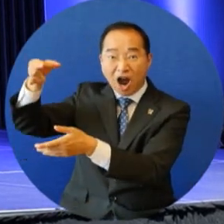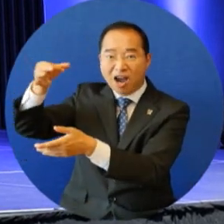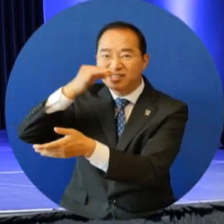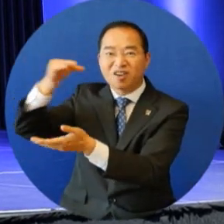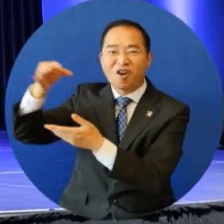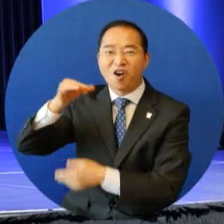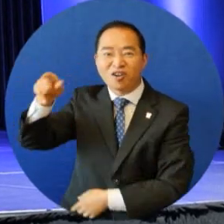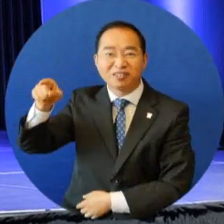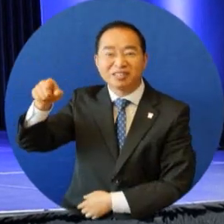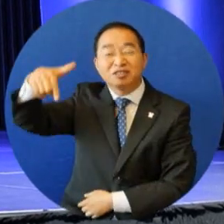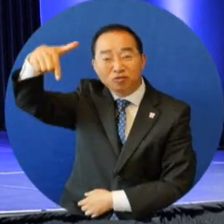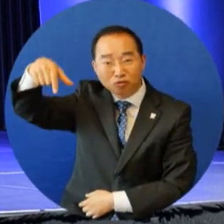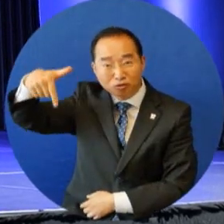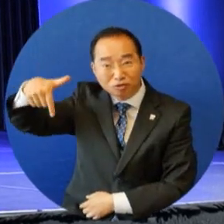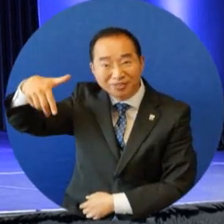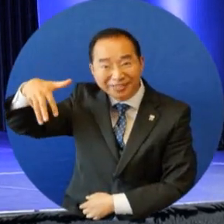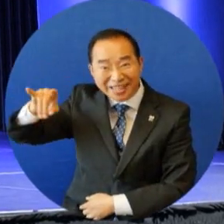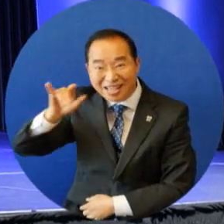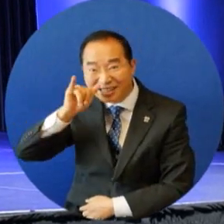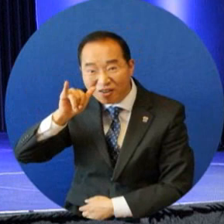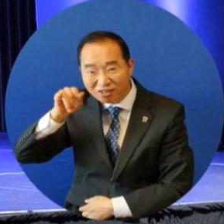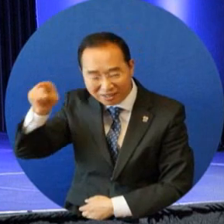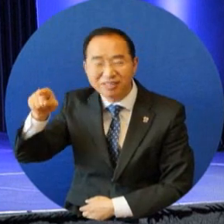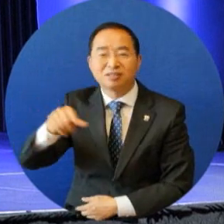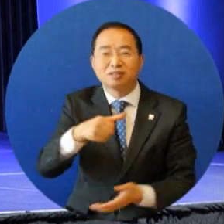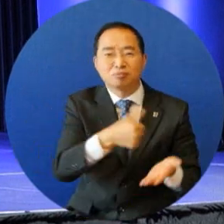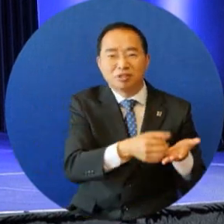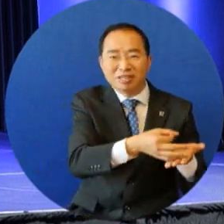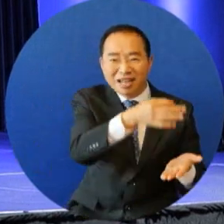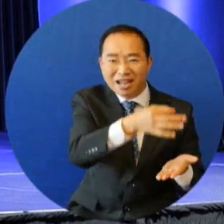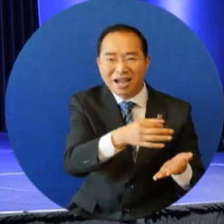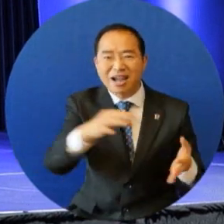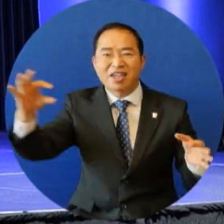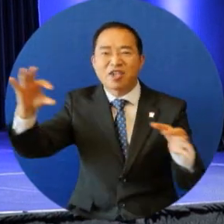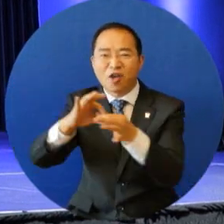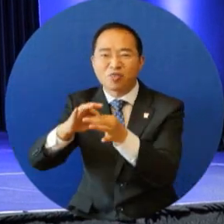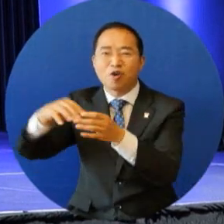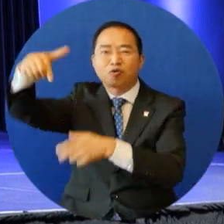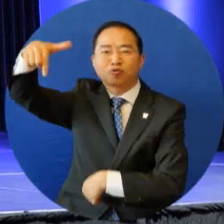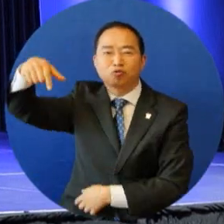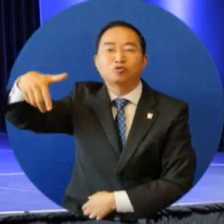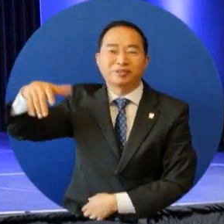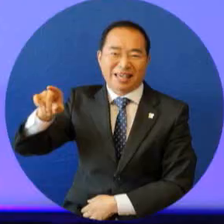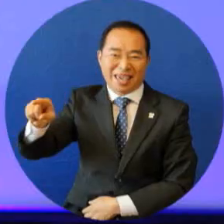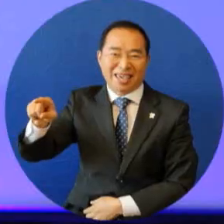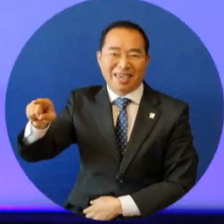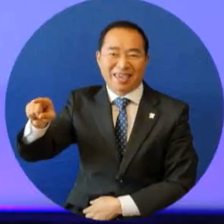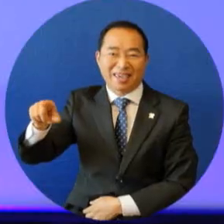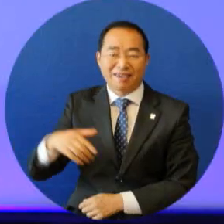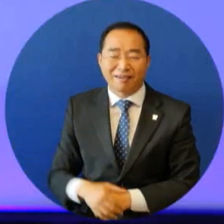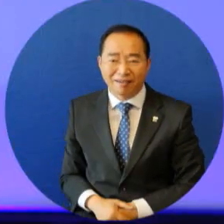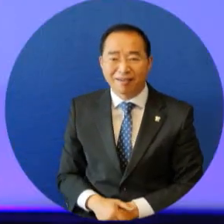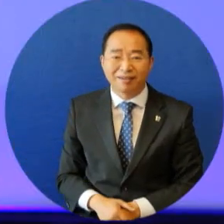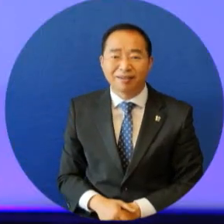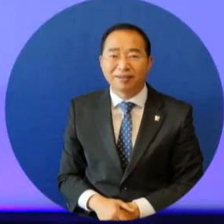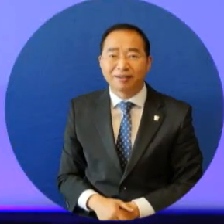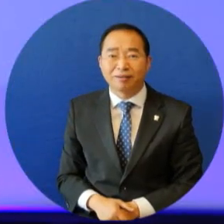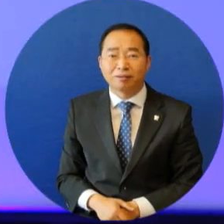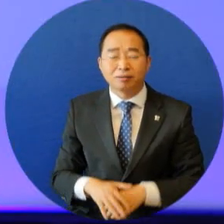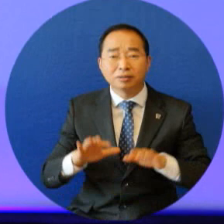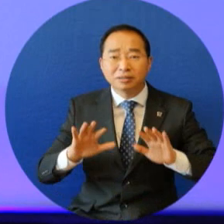그에 따라서 불어나면서 주는 국채를 물가 연동 국채라고 부릅니다.